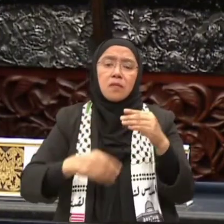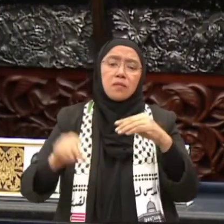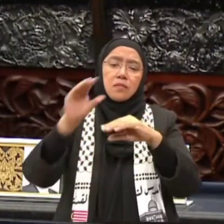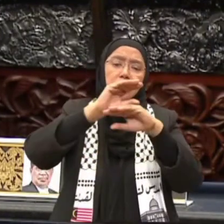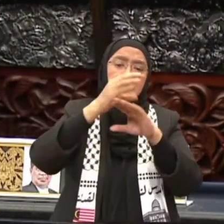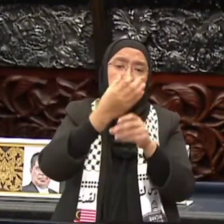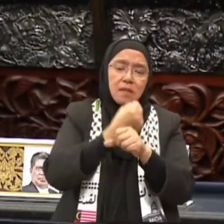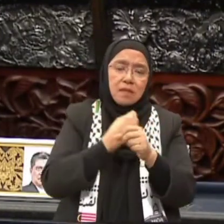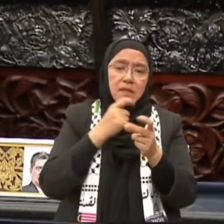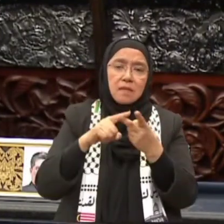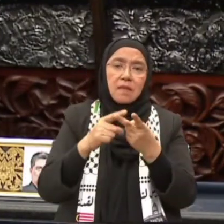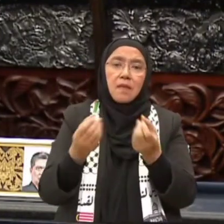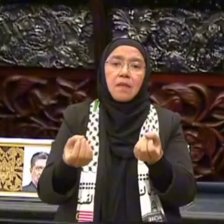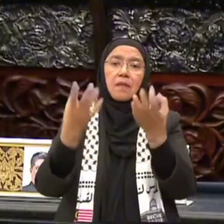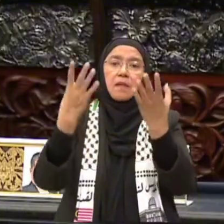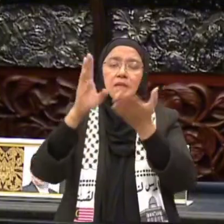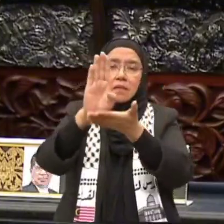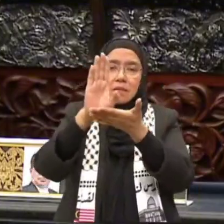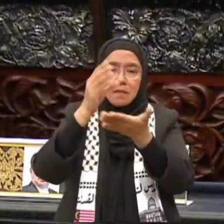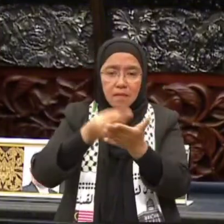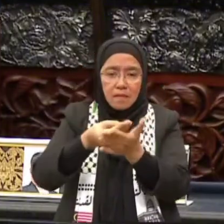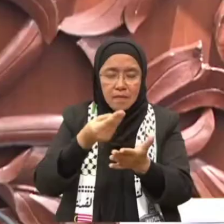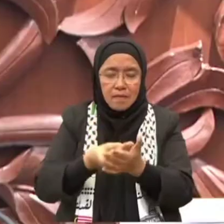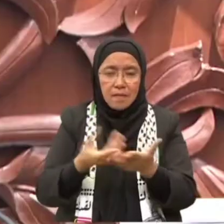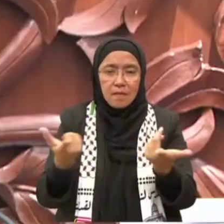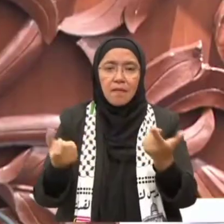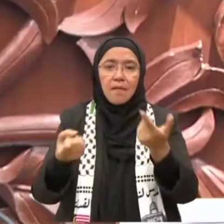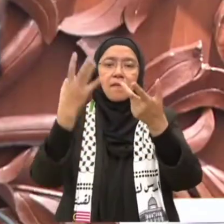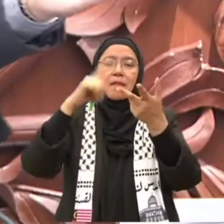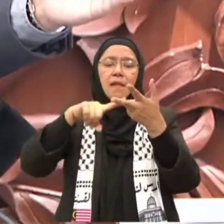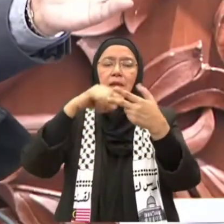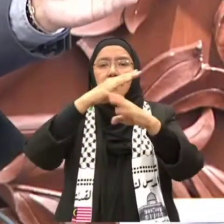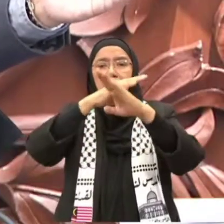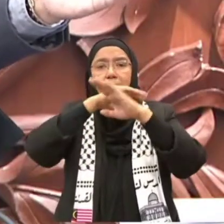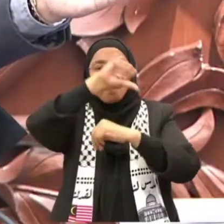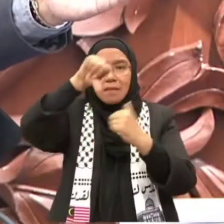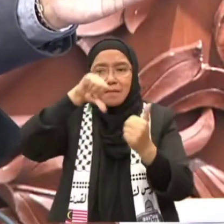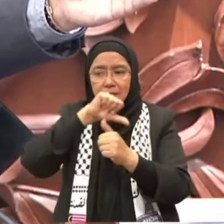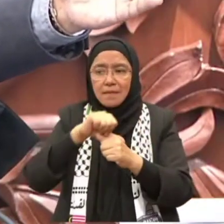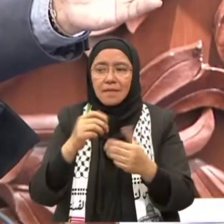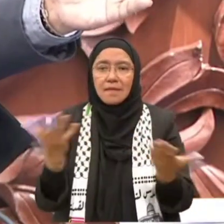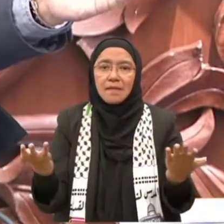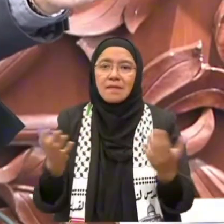berapa perlindungan sosial dan sebagainya. Terima kasih. Yang berhormat item sebelah kiri.